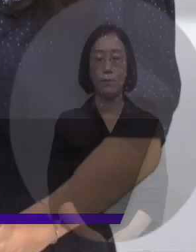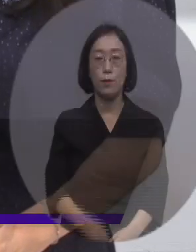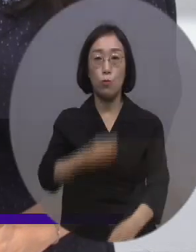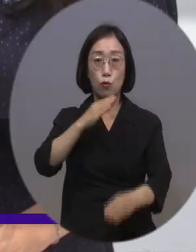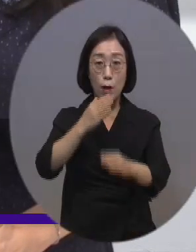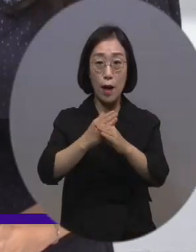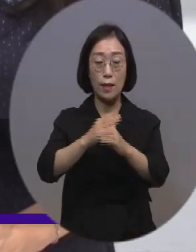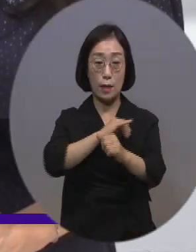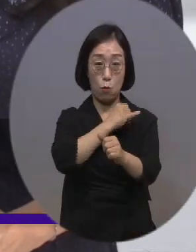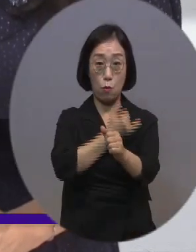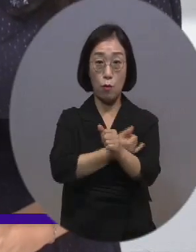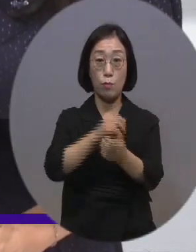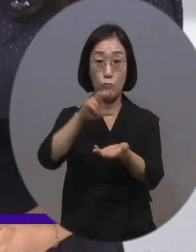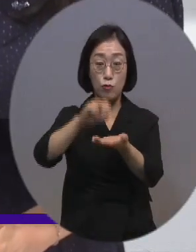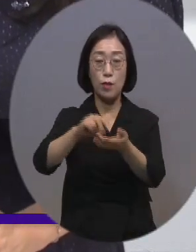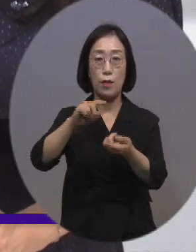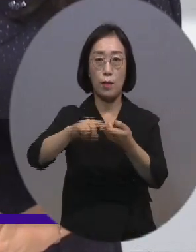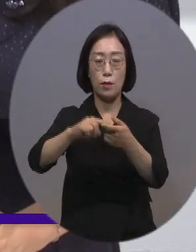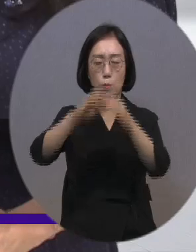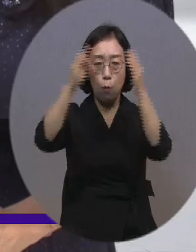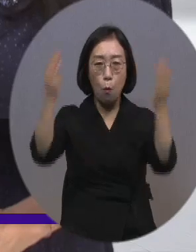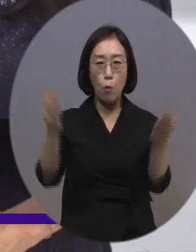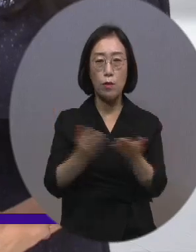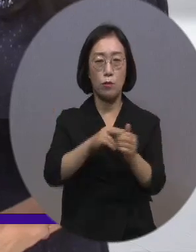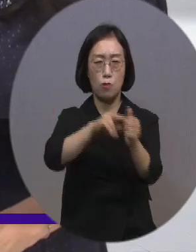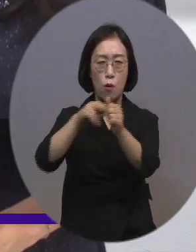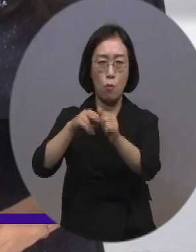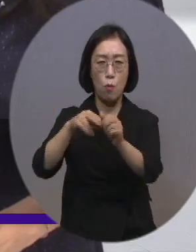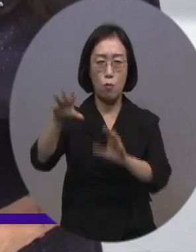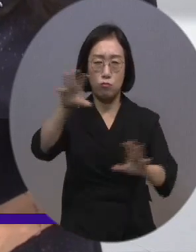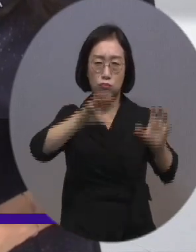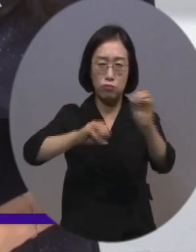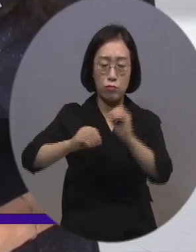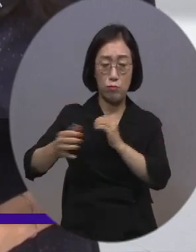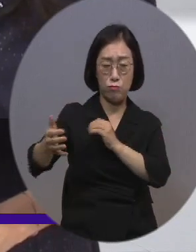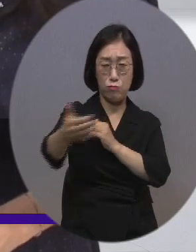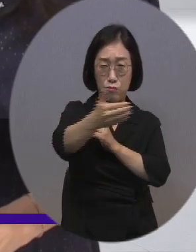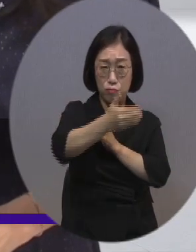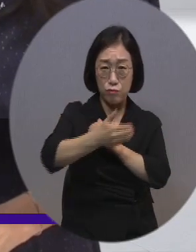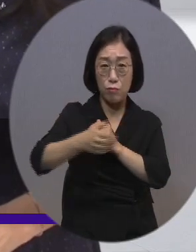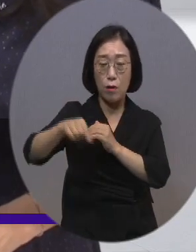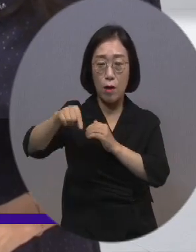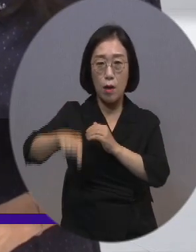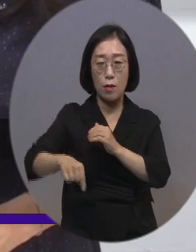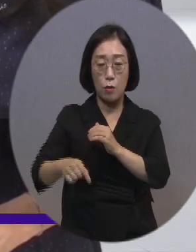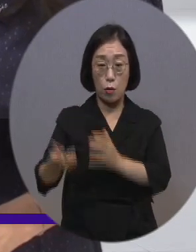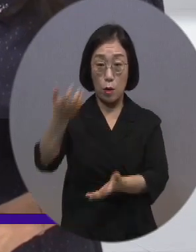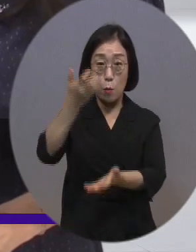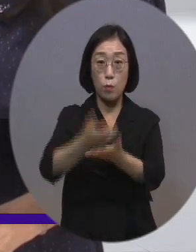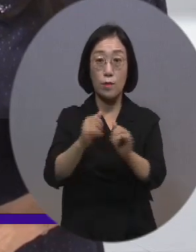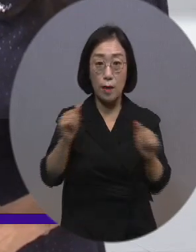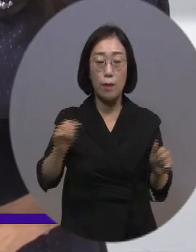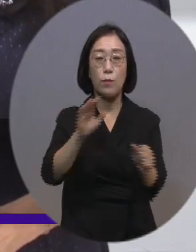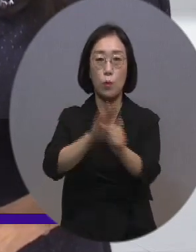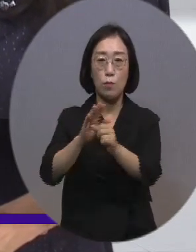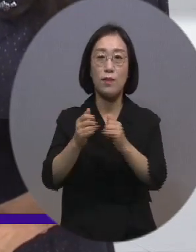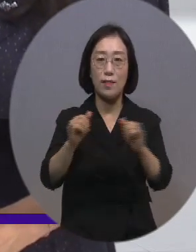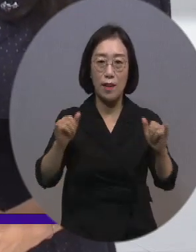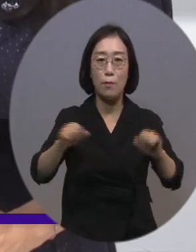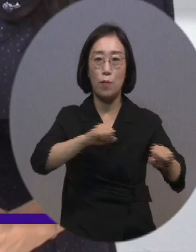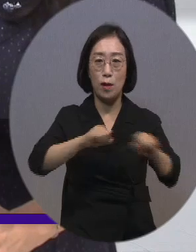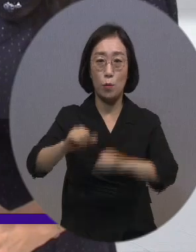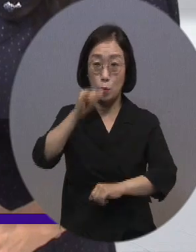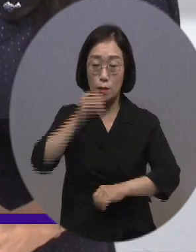북한 인권과 관련한 모든 데이터를 수집하고 분석해서 북한 이탈 주민의 정착을 돕는 사람들이 있습니다. 이번